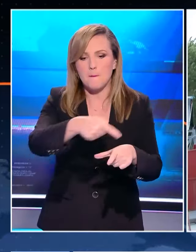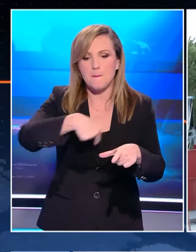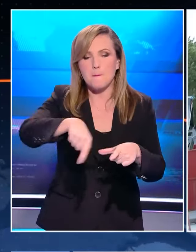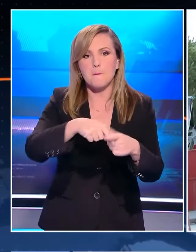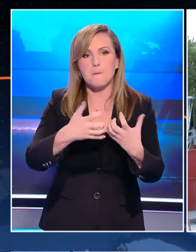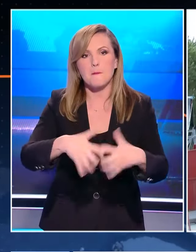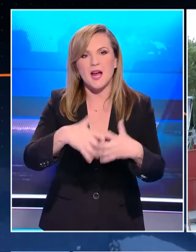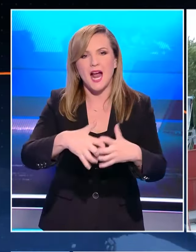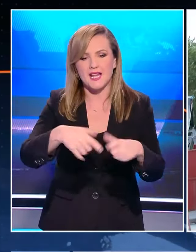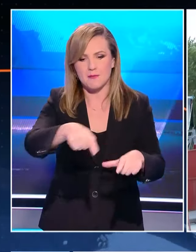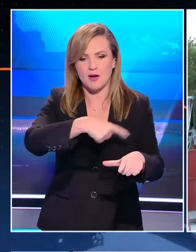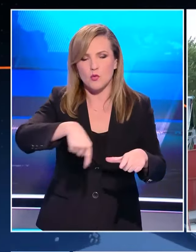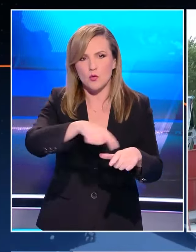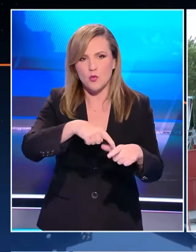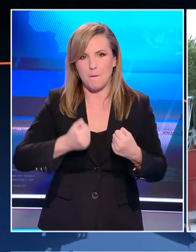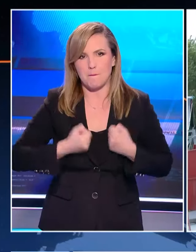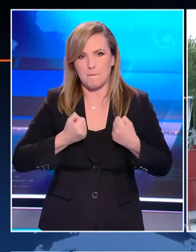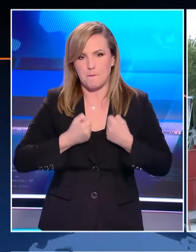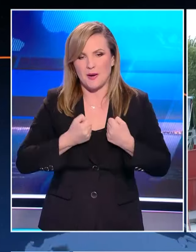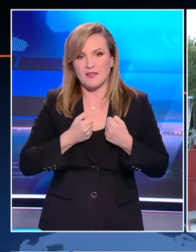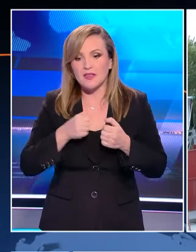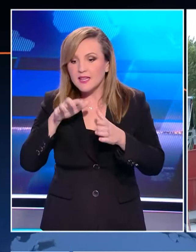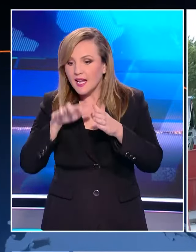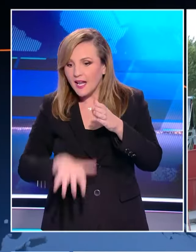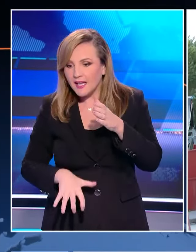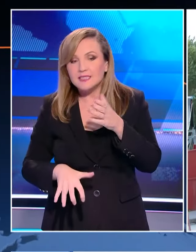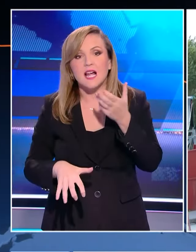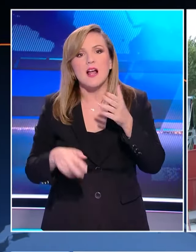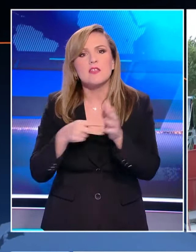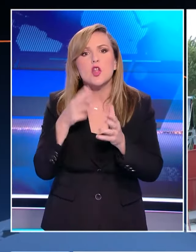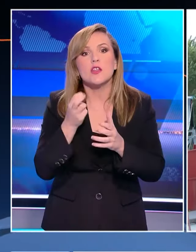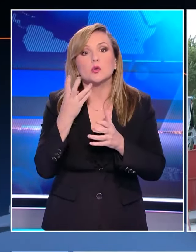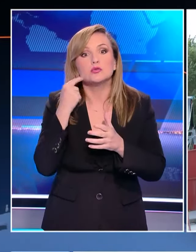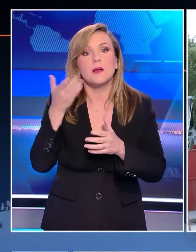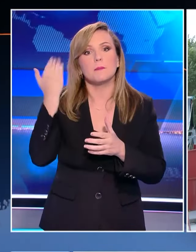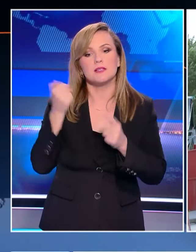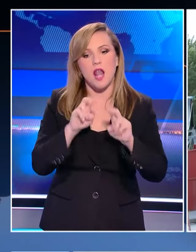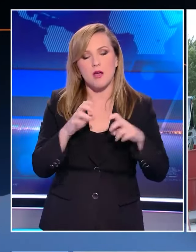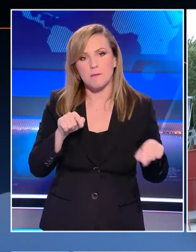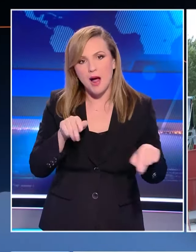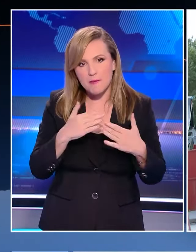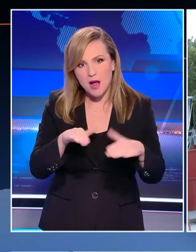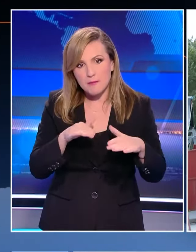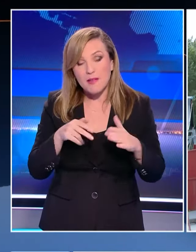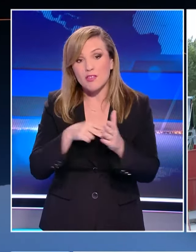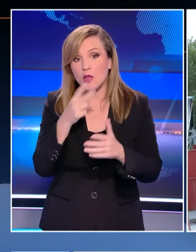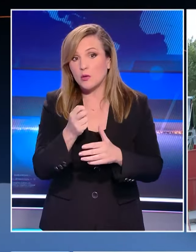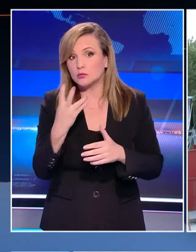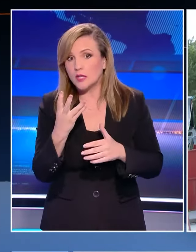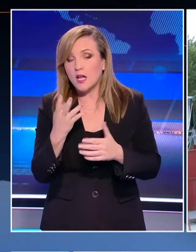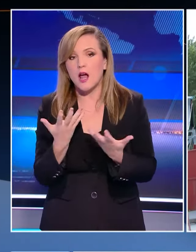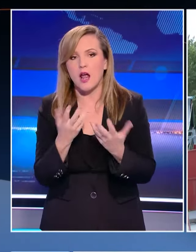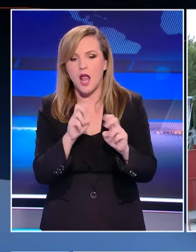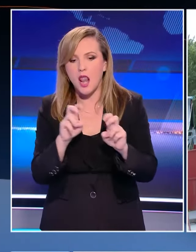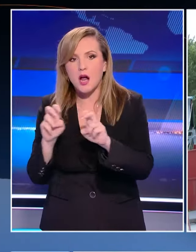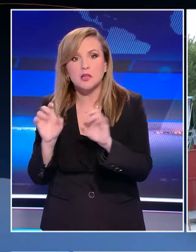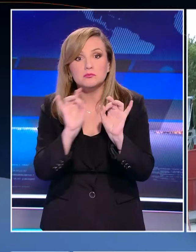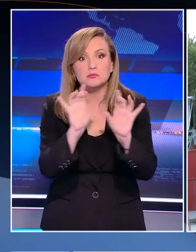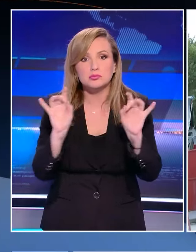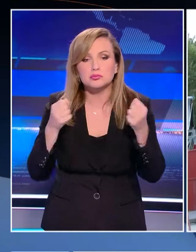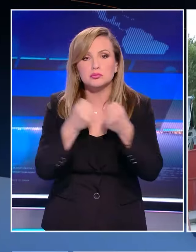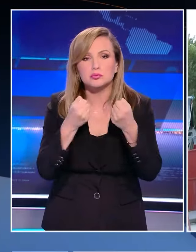μηχάνημα εξετάζεται αν είχε συμπεριληφθεί στη λίστα με τα παιχνίδια που ελέγχθηκαν το 2023. Όμως το 2024, αφού δεν ελέγχθηκε συνολικά τίποτα